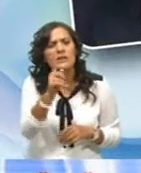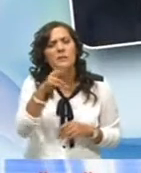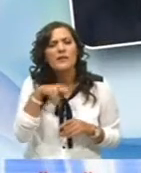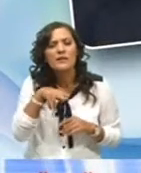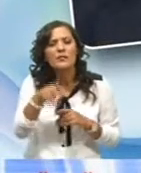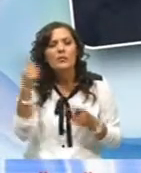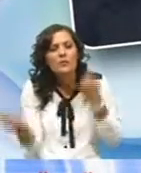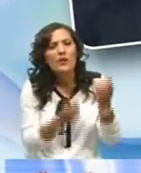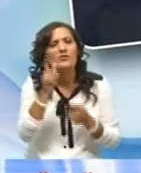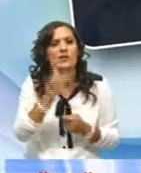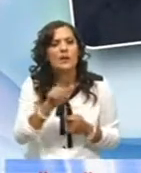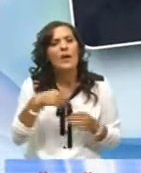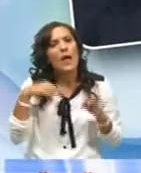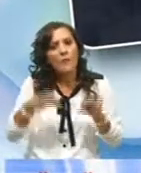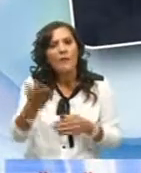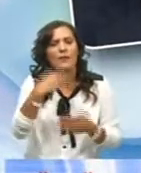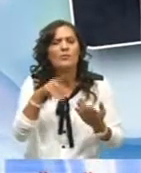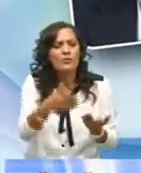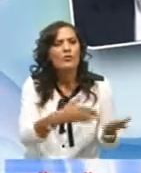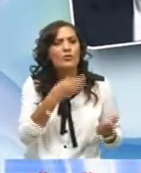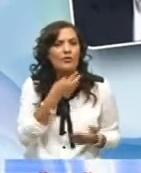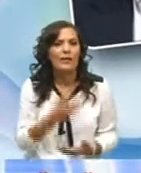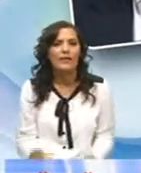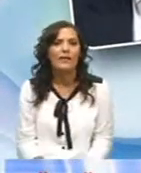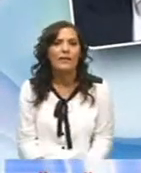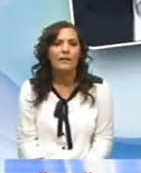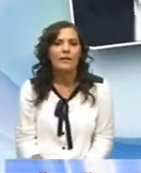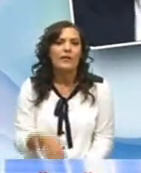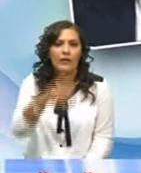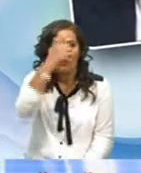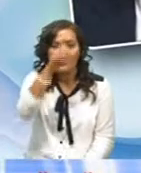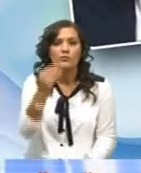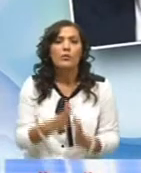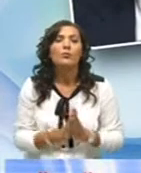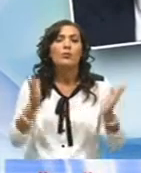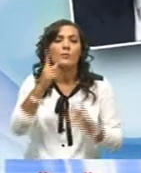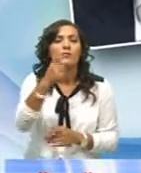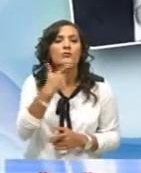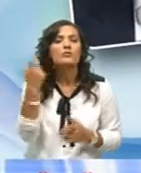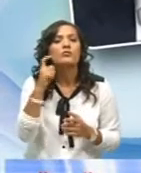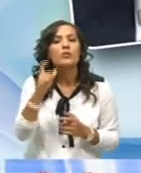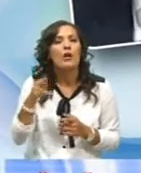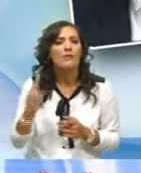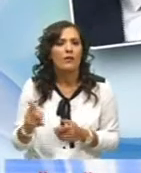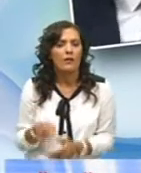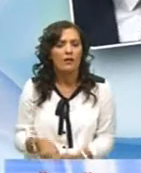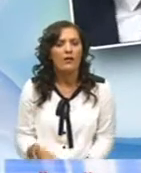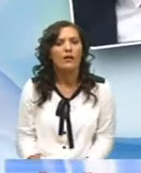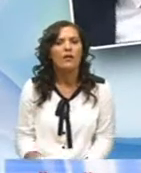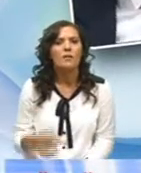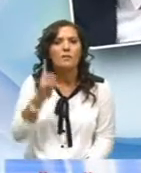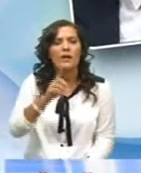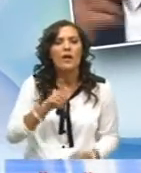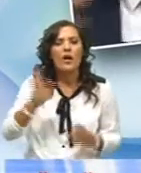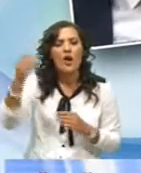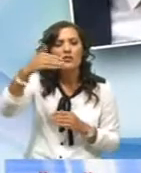lojistik gerektiriyor hemen anlayabilecek Buyrun lütfen Türkiye çok büyük bir coğrafya yani